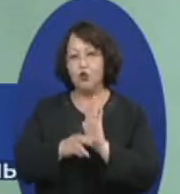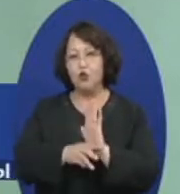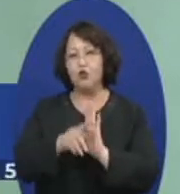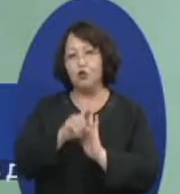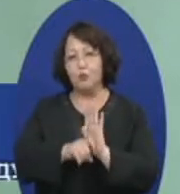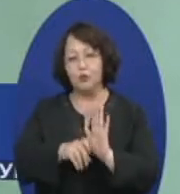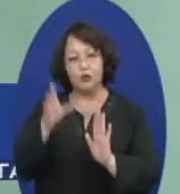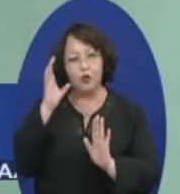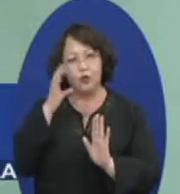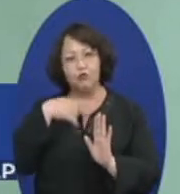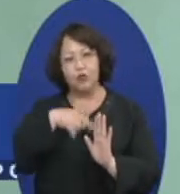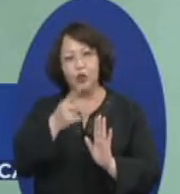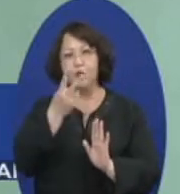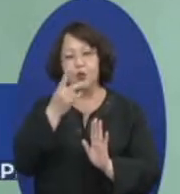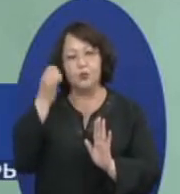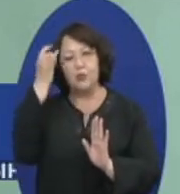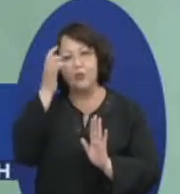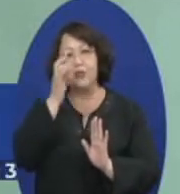бодлыг сонсоод